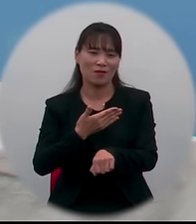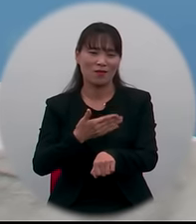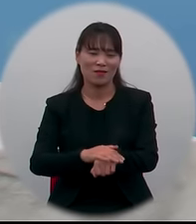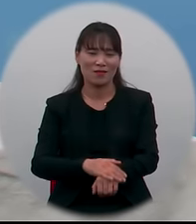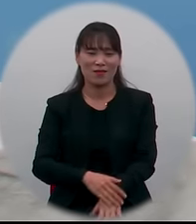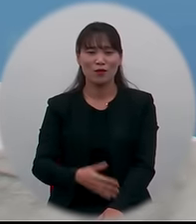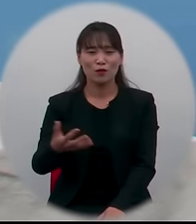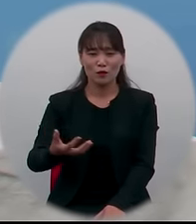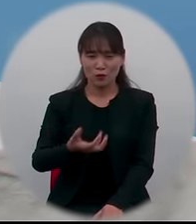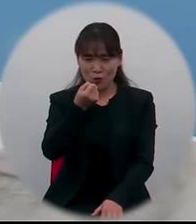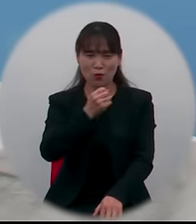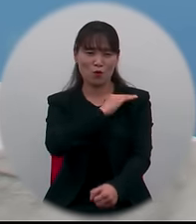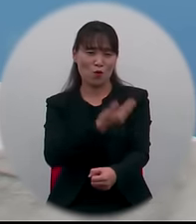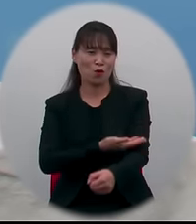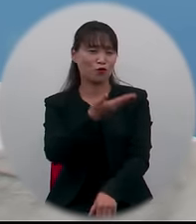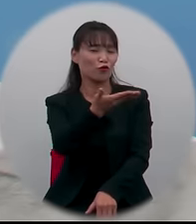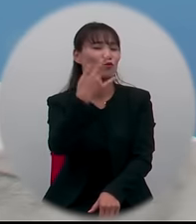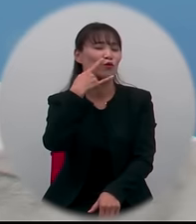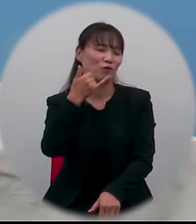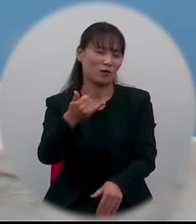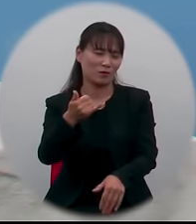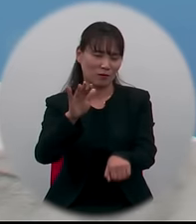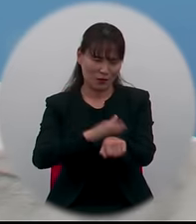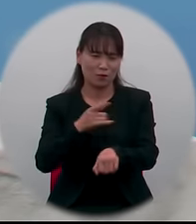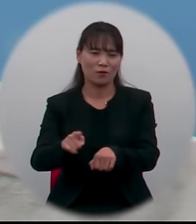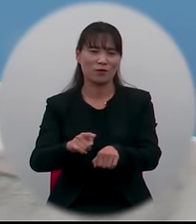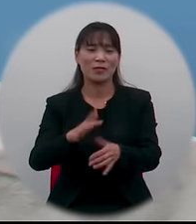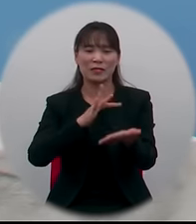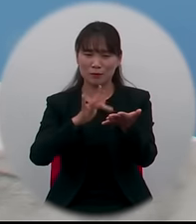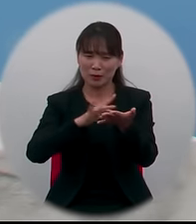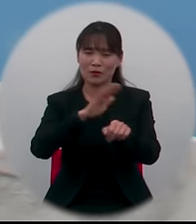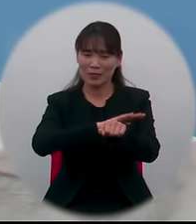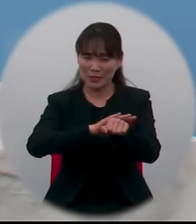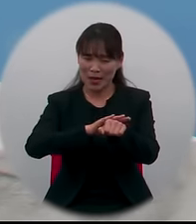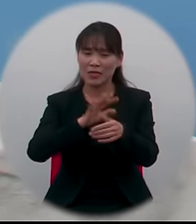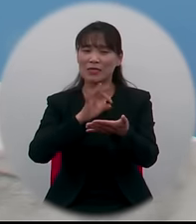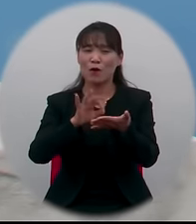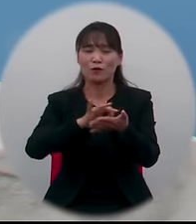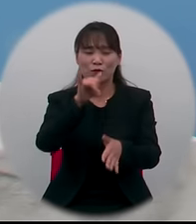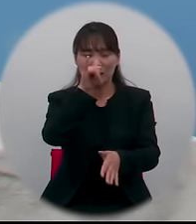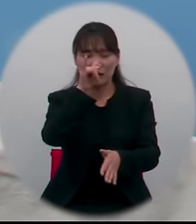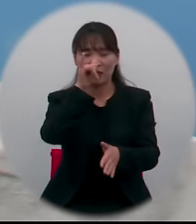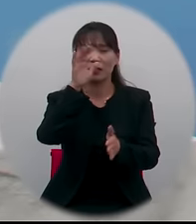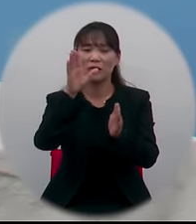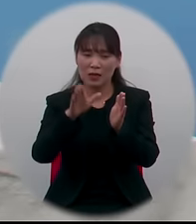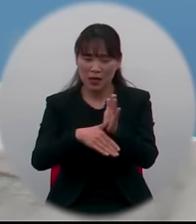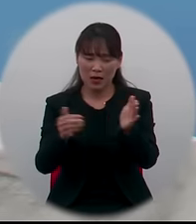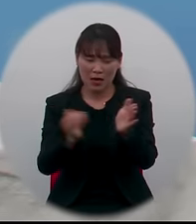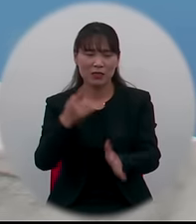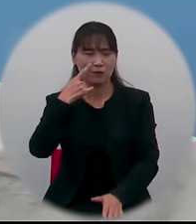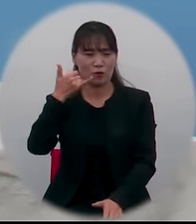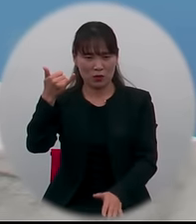소유권을 주신 부모님에게 있는 거예요 스마트폰은 잘 쓸 수 있는 순간이 될 때까지는 부모님이 그